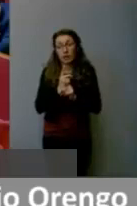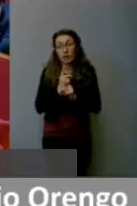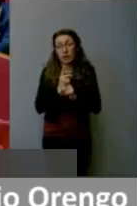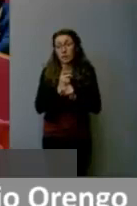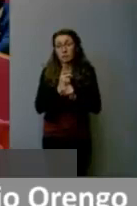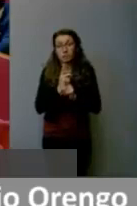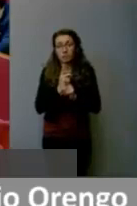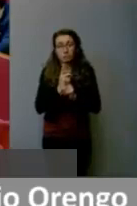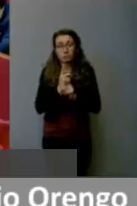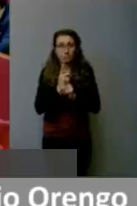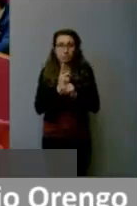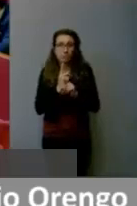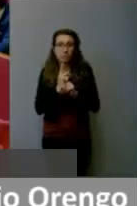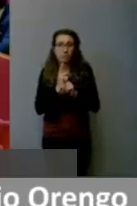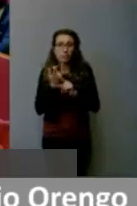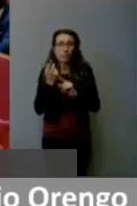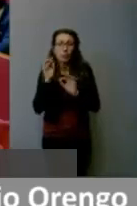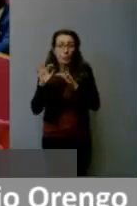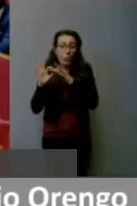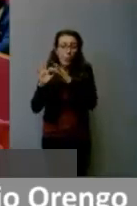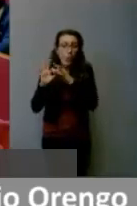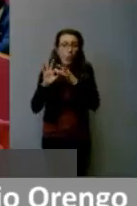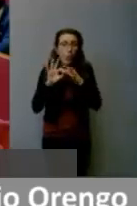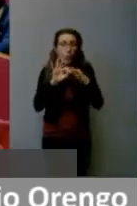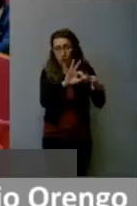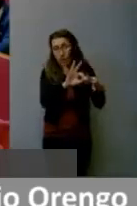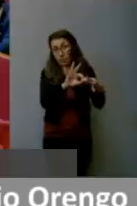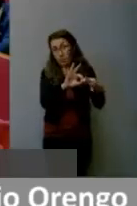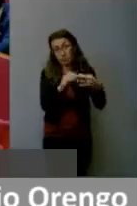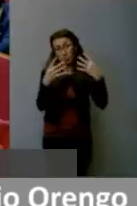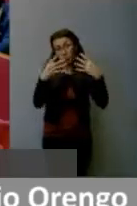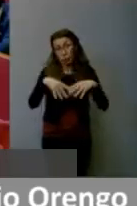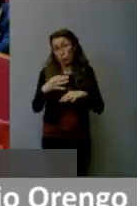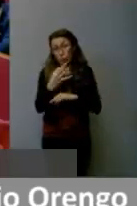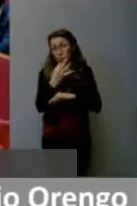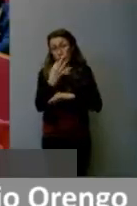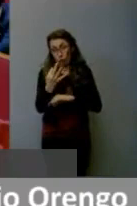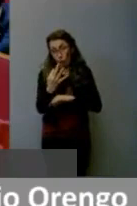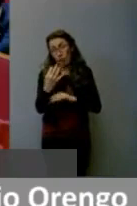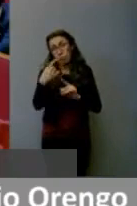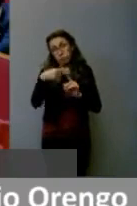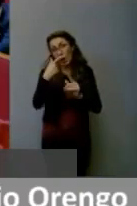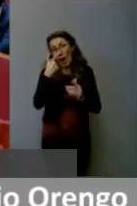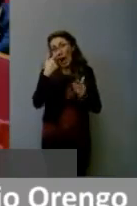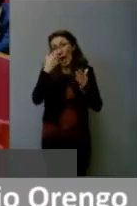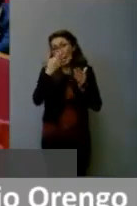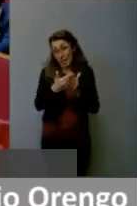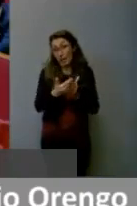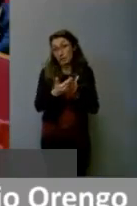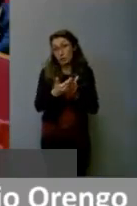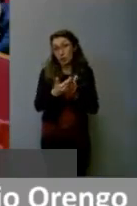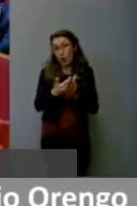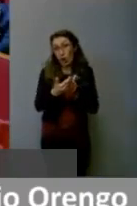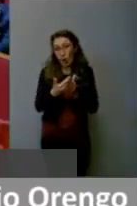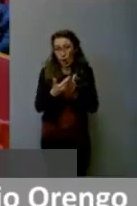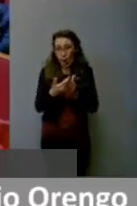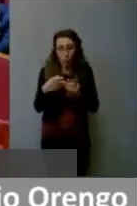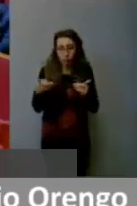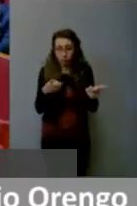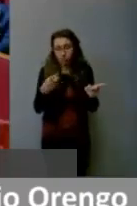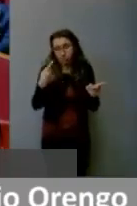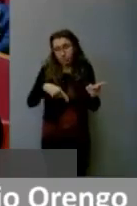un collegamento che sia regolare e che sia, come dire, adeguato ai tempi di oggi.